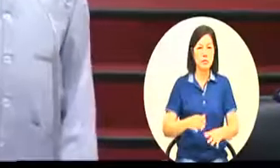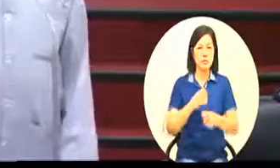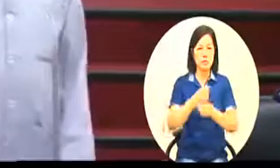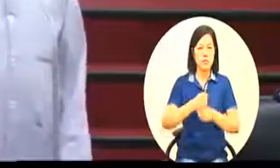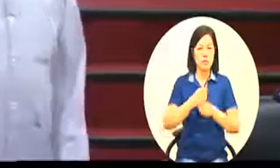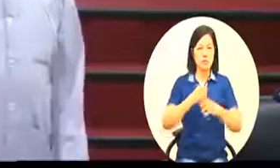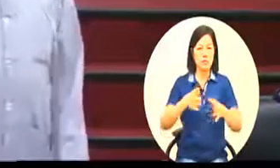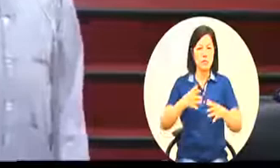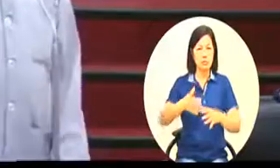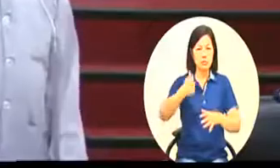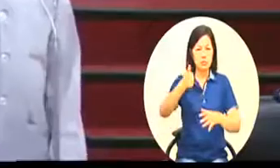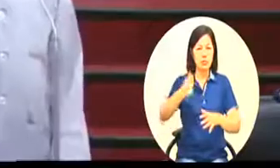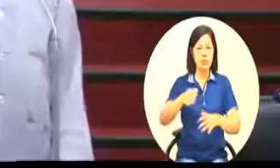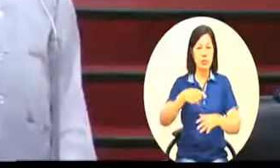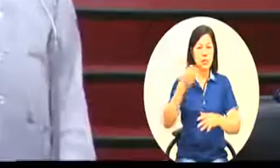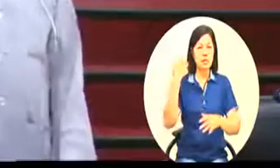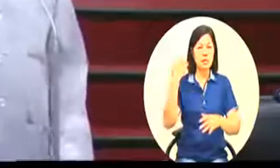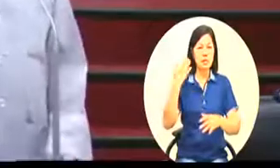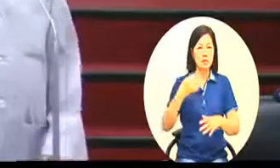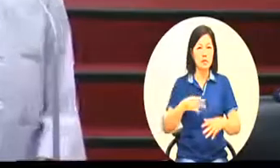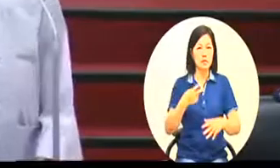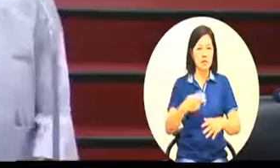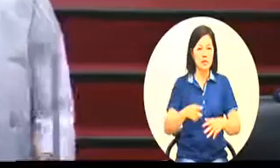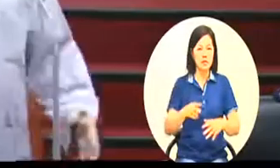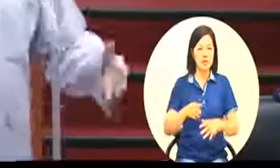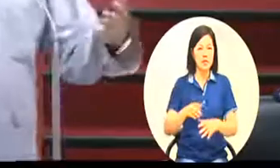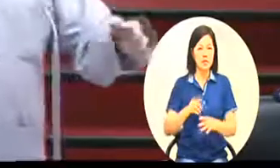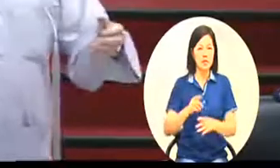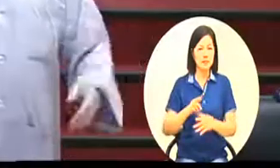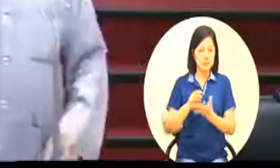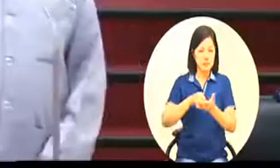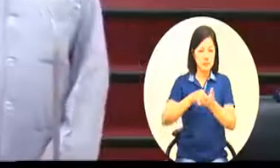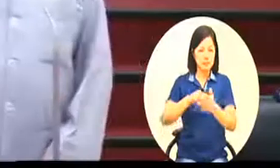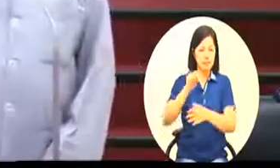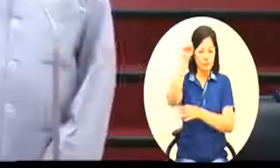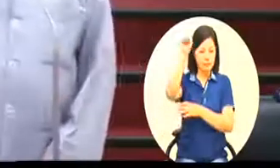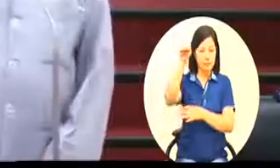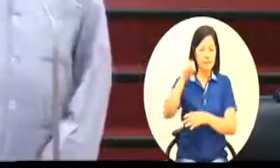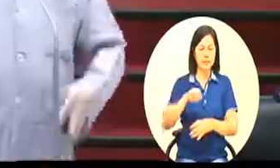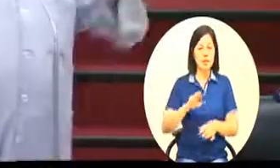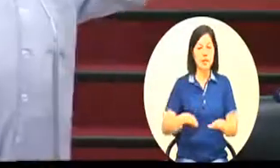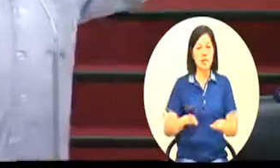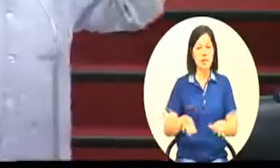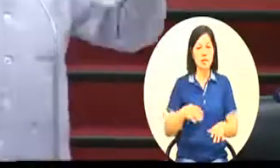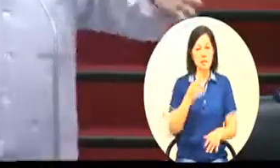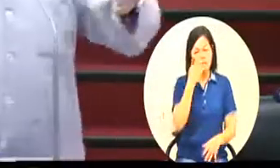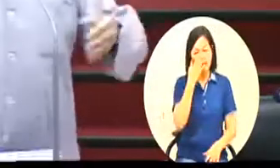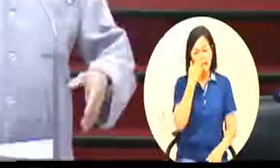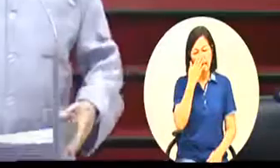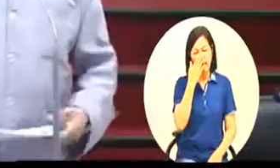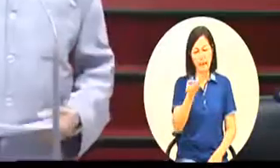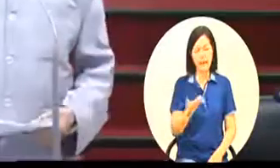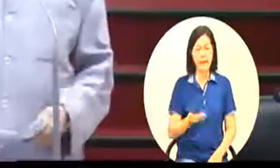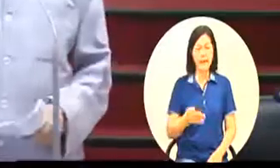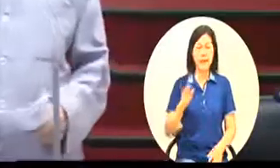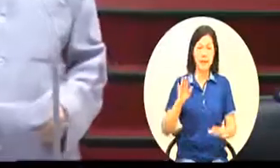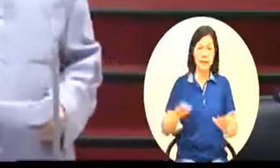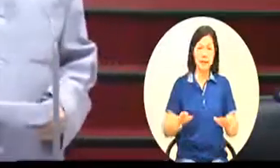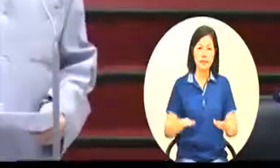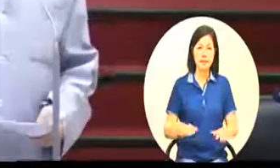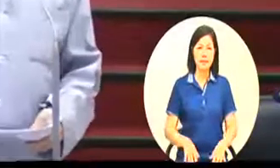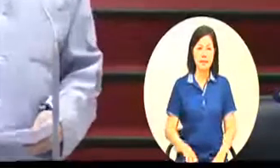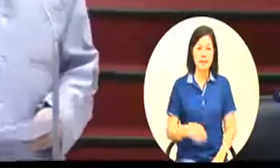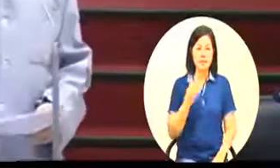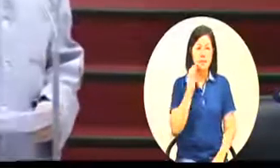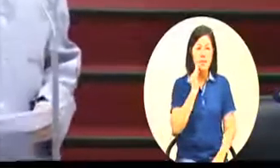带咧南北二路，有咱来去造反啦。即摆我唔敢，即摆发动车造，是讲去